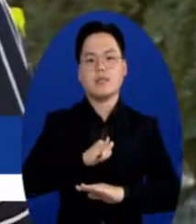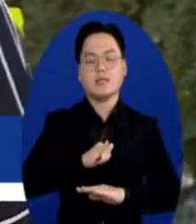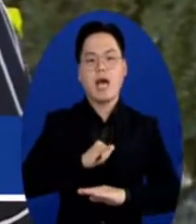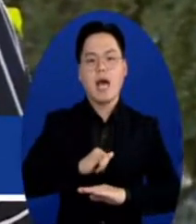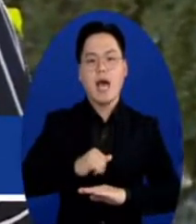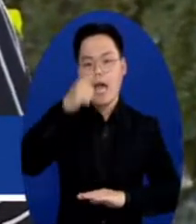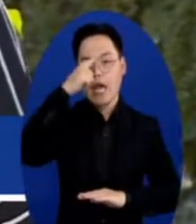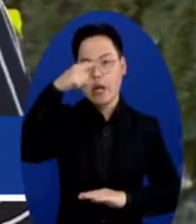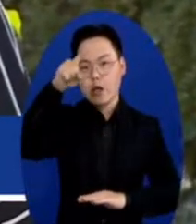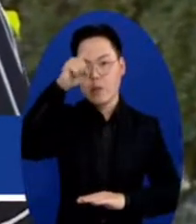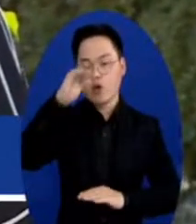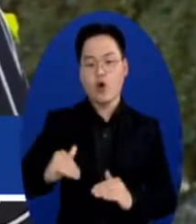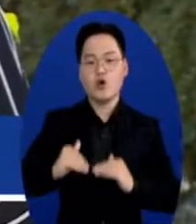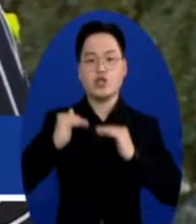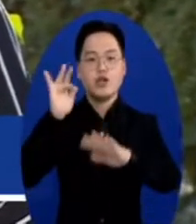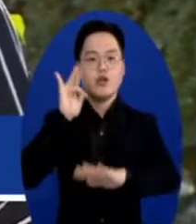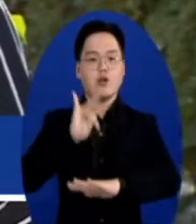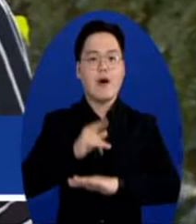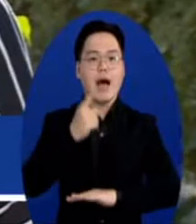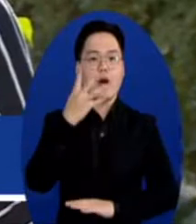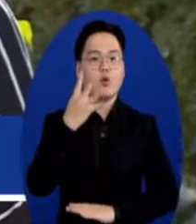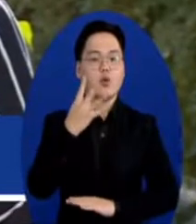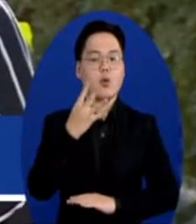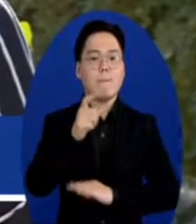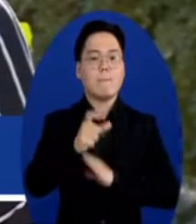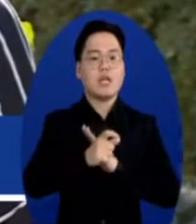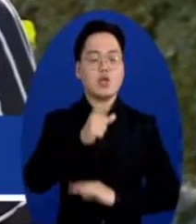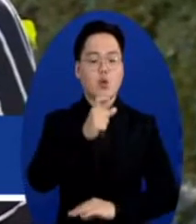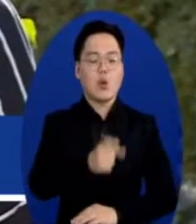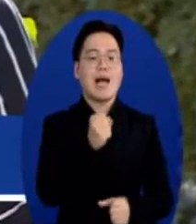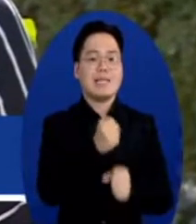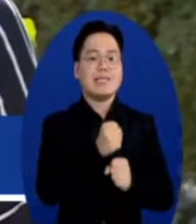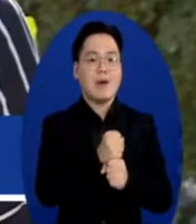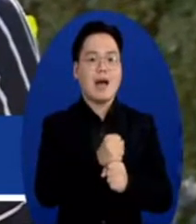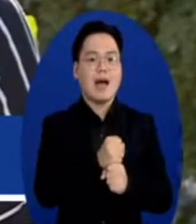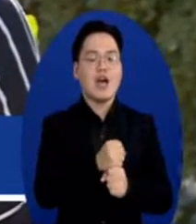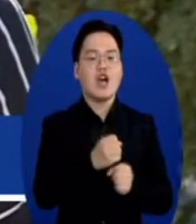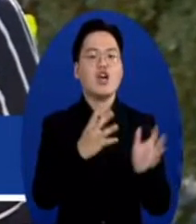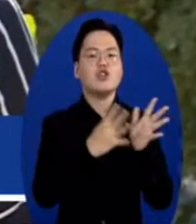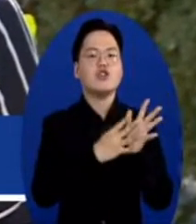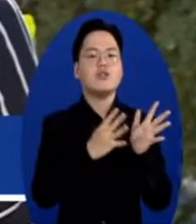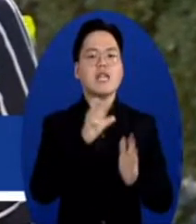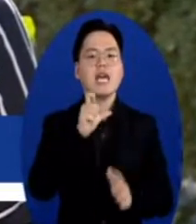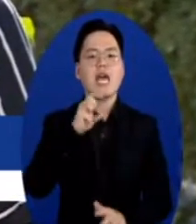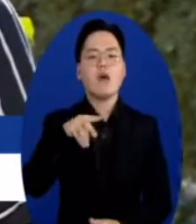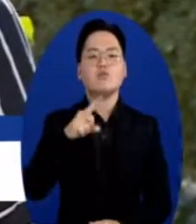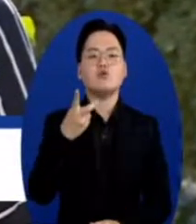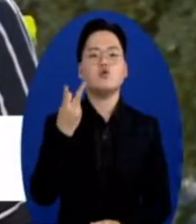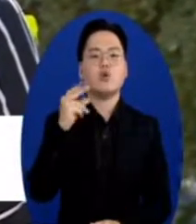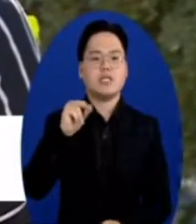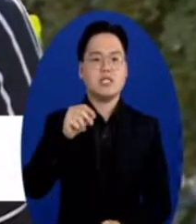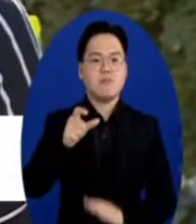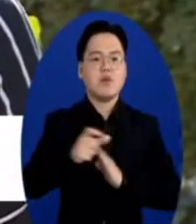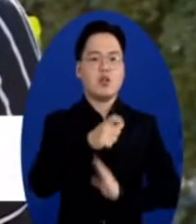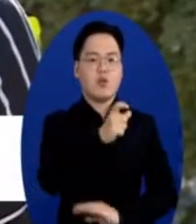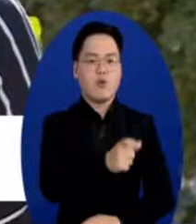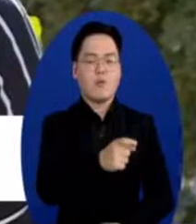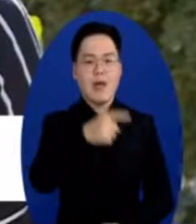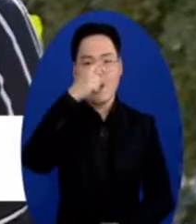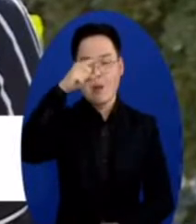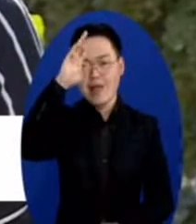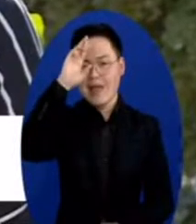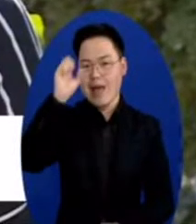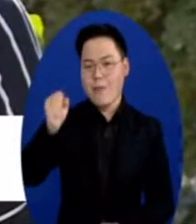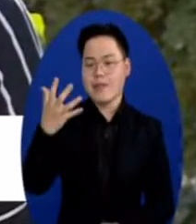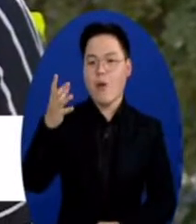одоо эрүүл мэндийн хөгжлийн төв дээр нийт 14 мэрэгчтэй ажиллаж байгаа. Энэ 14 мэрэгчлийн 9 нь эмзэгч байгаа. За, эрүүл мэндийн яамн дээр нь